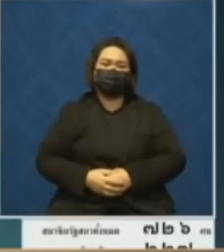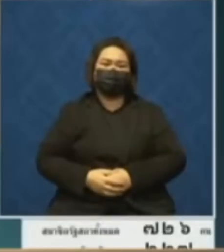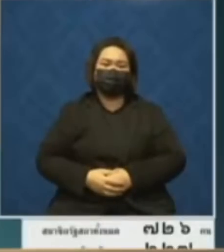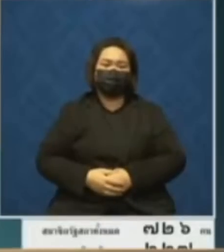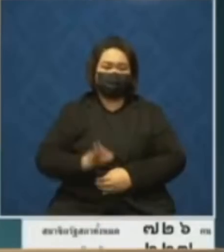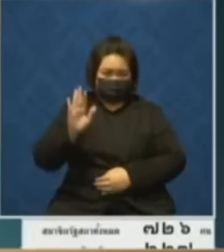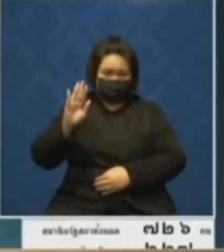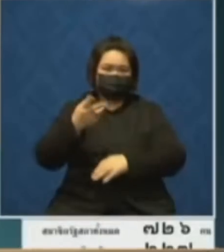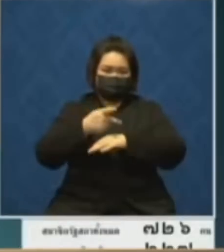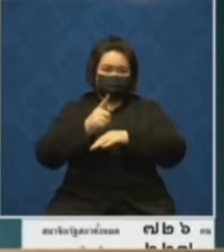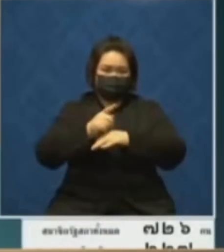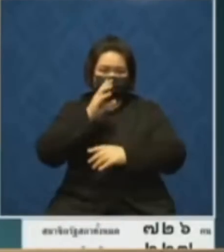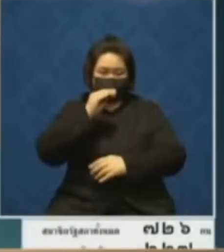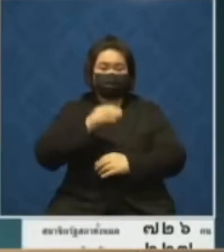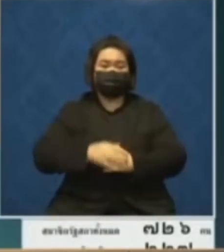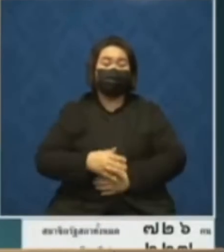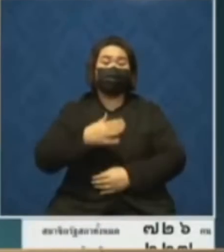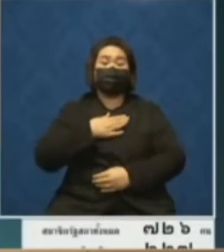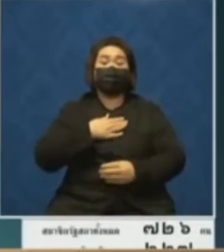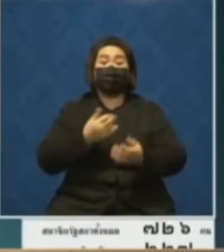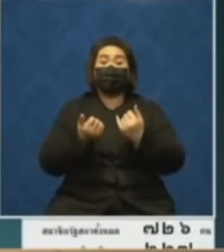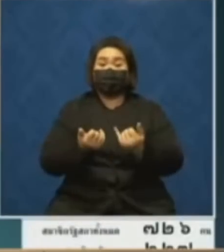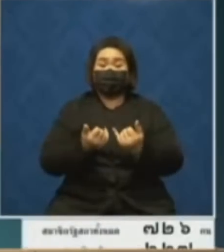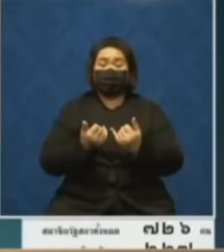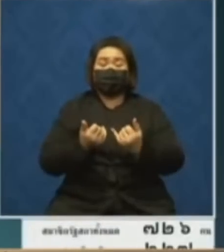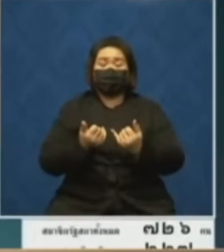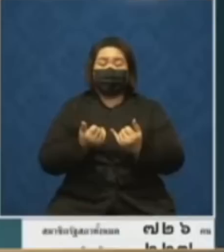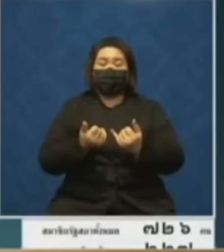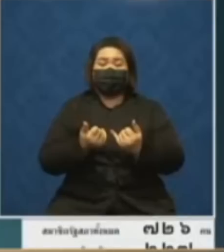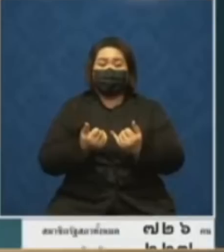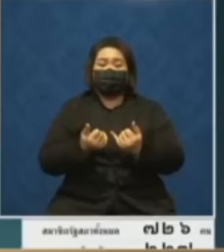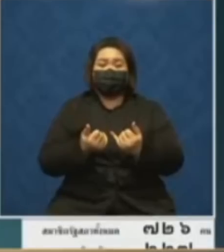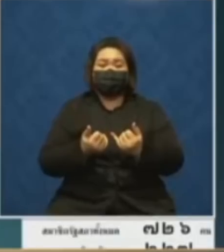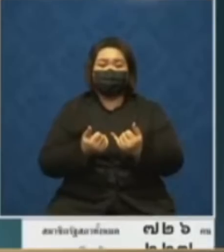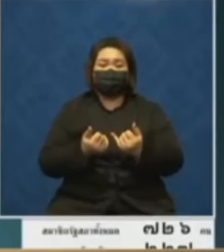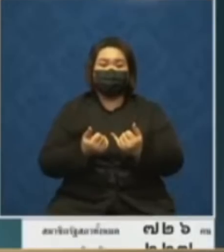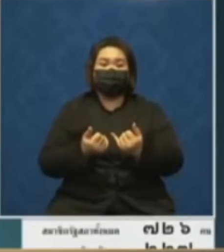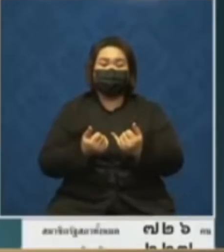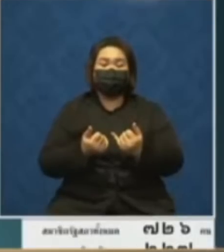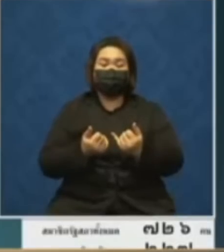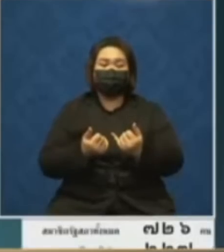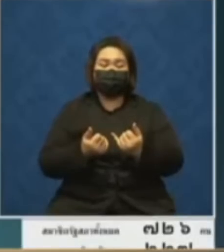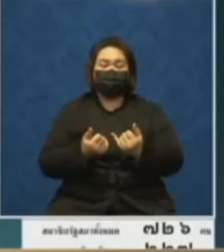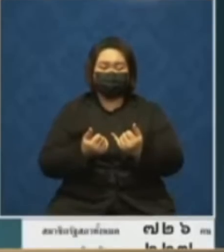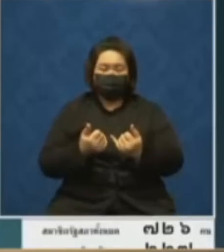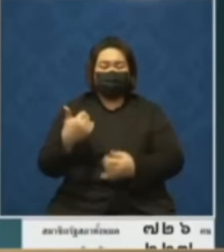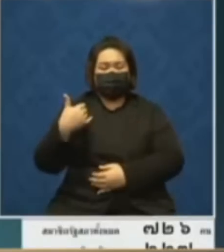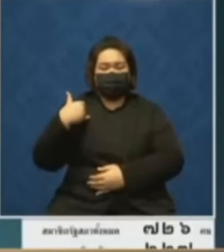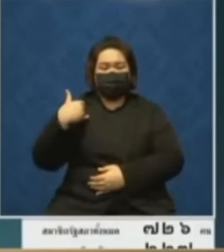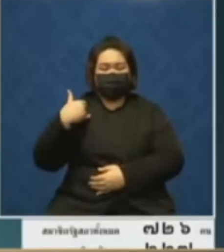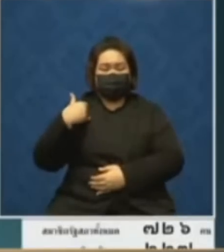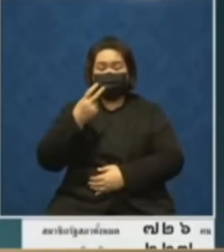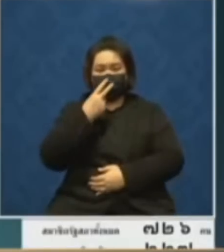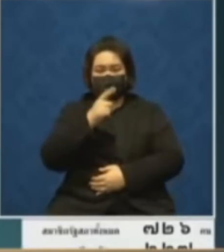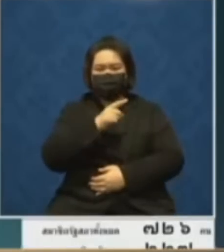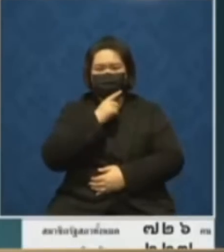เพอ breakdowns อยรฉะนั้น ในเรื่องนี้ จึงมีประเด็น ถ้าองใ